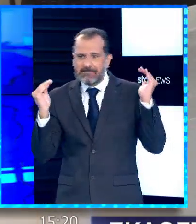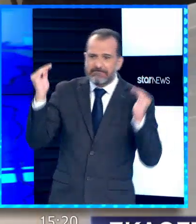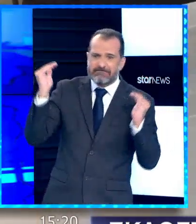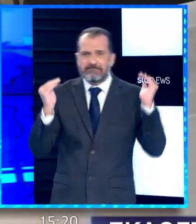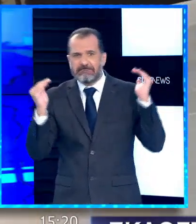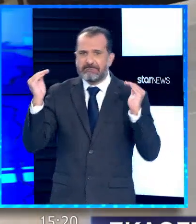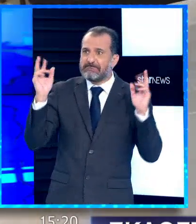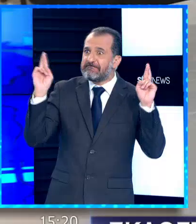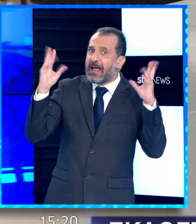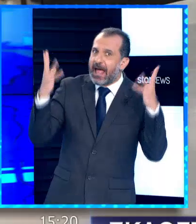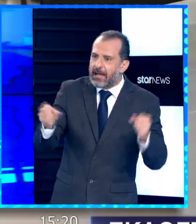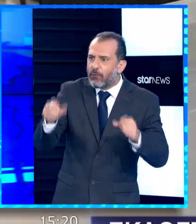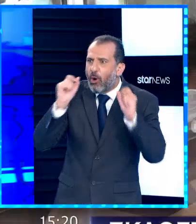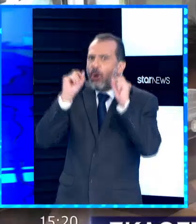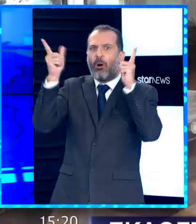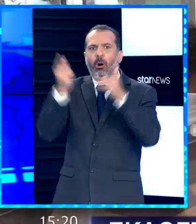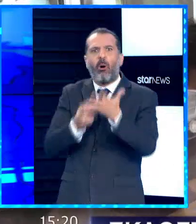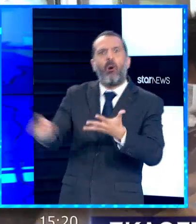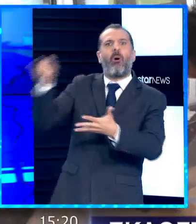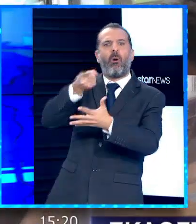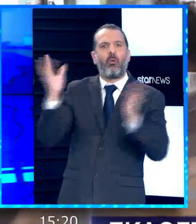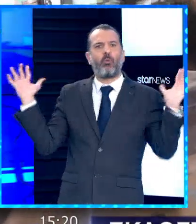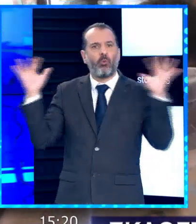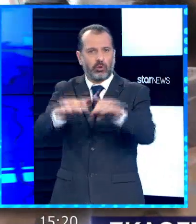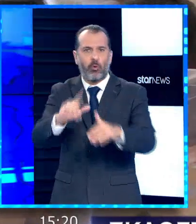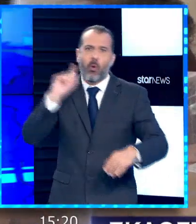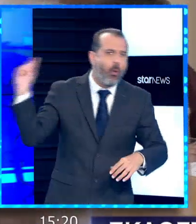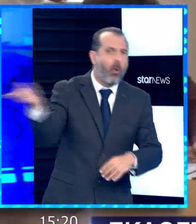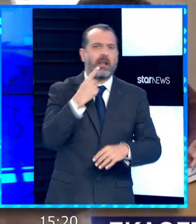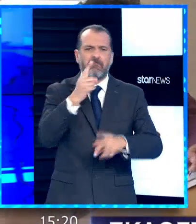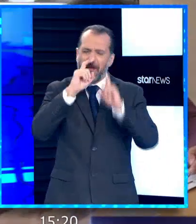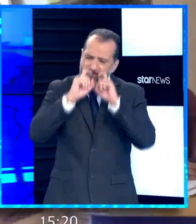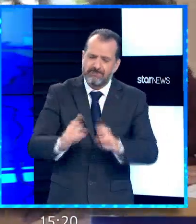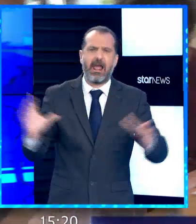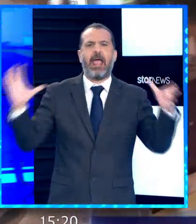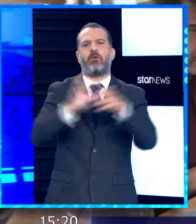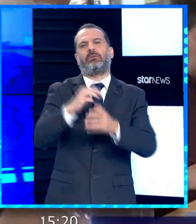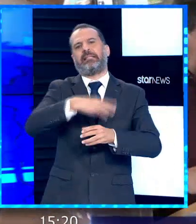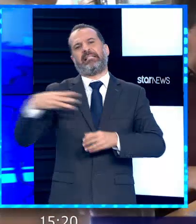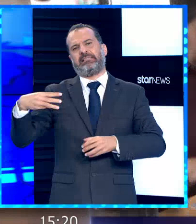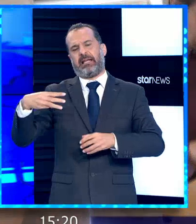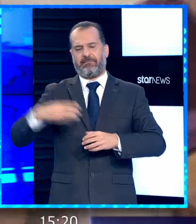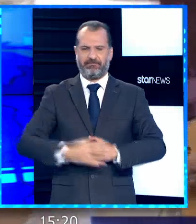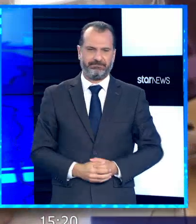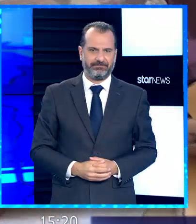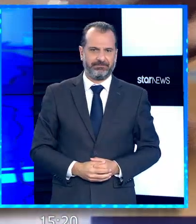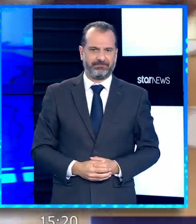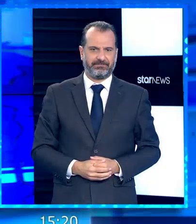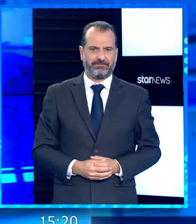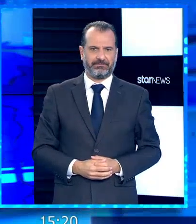αισιόδοξους, και εκείνο που έβαζαν μπροστά απ' όλα ήταν η ενότητα του ΣΥΡΙΖΑ. Ευχαριστώ πολύ, Ειρήνη Σαββοπούλου.